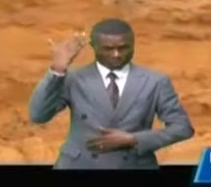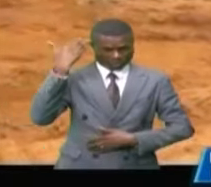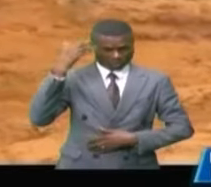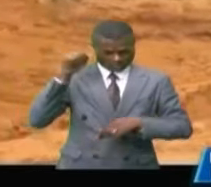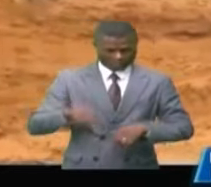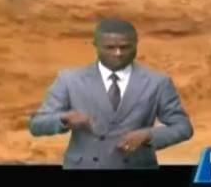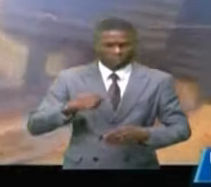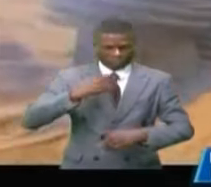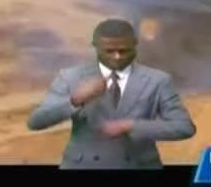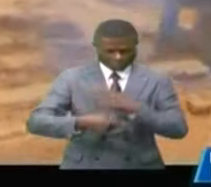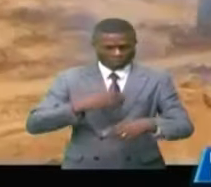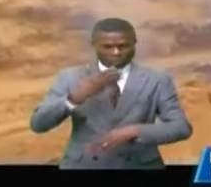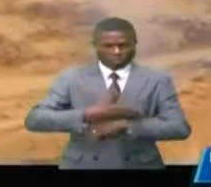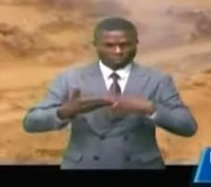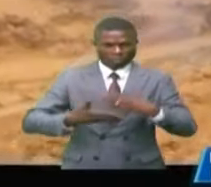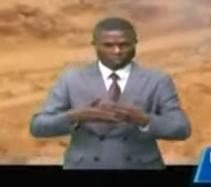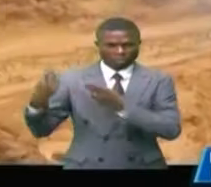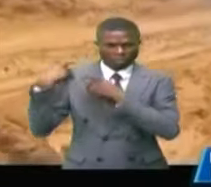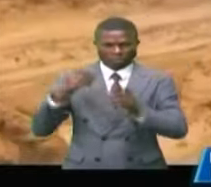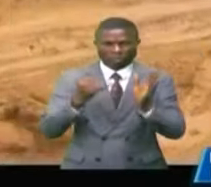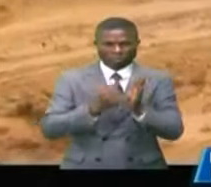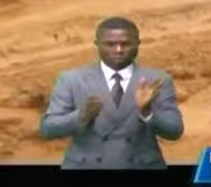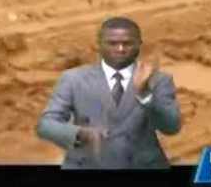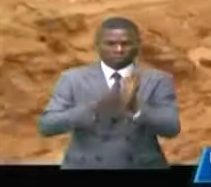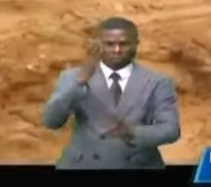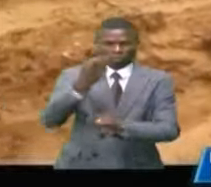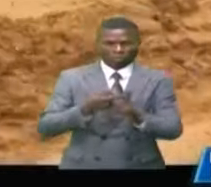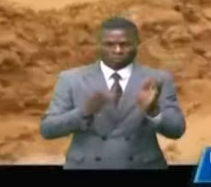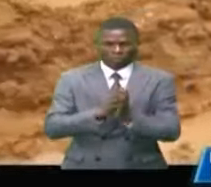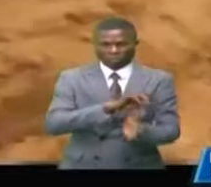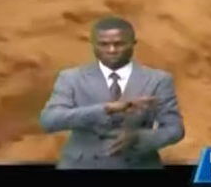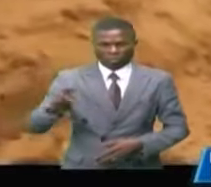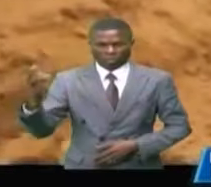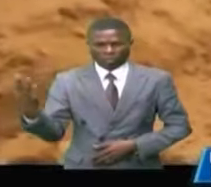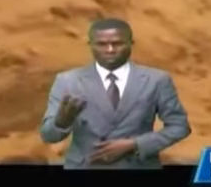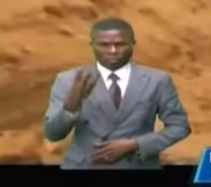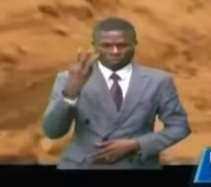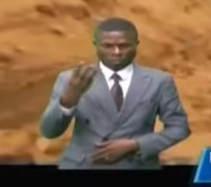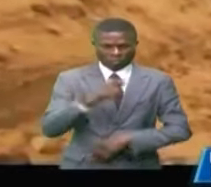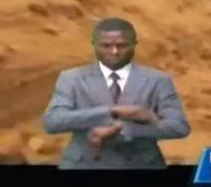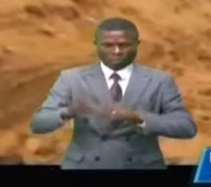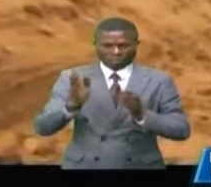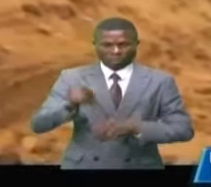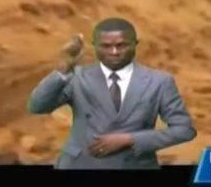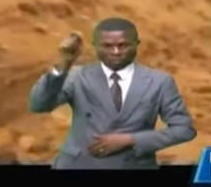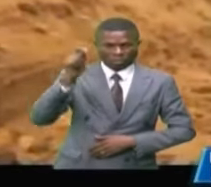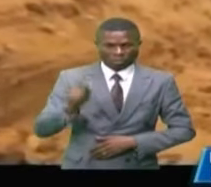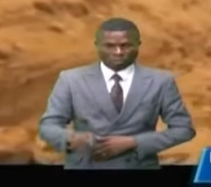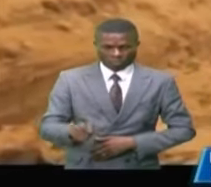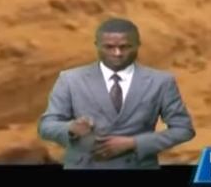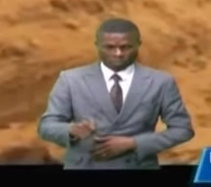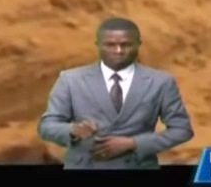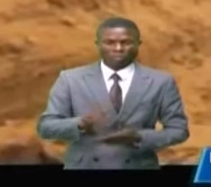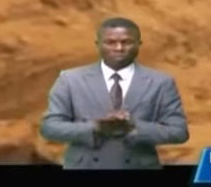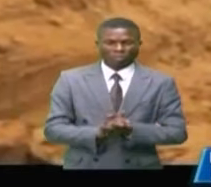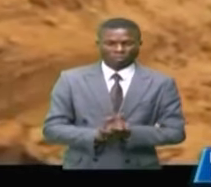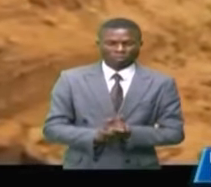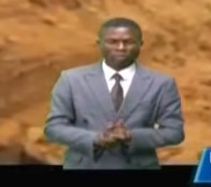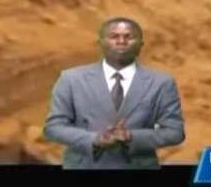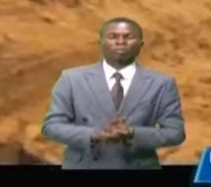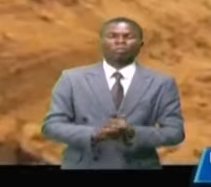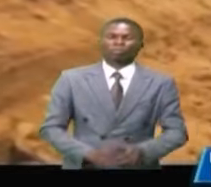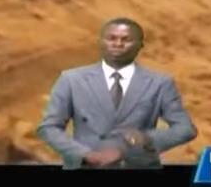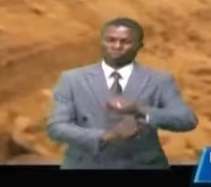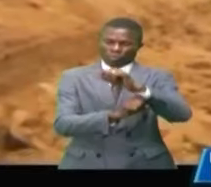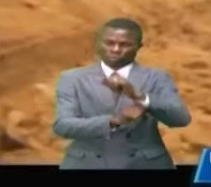pleine réhabilitation depuis le samedi 14 octobre 2023. L'administration militaire a ainsi répondu aux cris d'alarme de